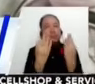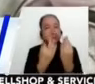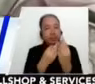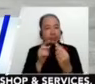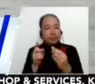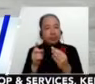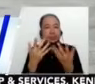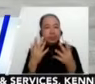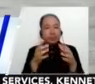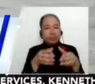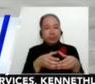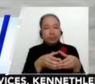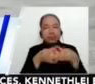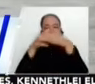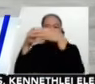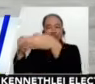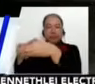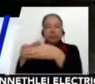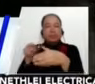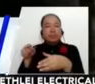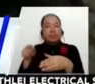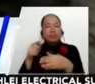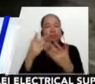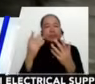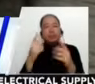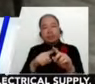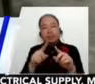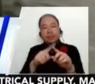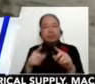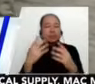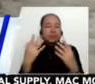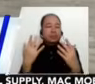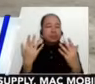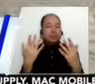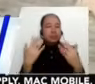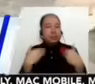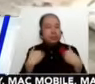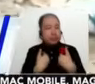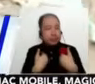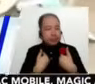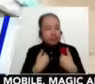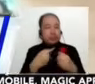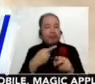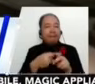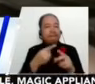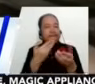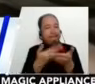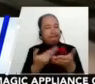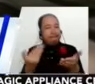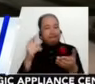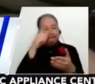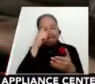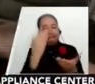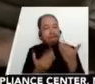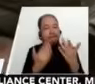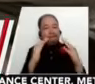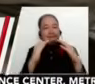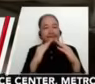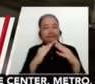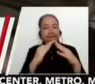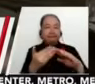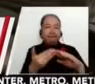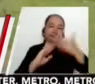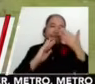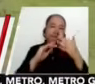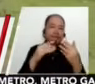na lugar ang kanilang mga alagang hayop at ilang gamit. Baka raw kasi masira ang kanilang bahay sa lakas ng hangin. Kaya uwi na kami, ma'am, dahil malaki